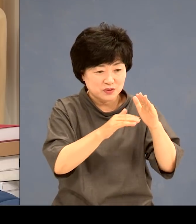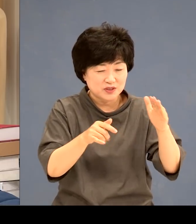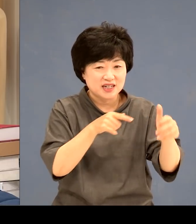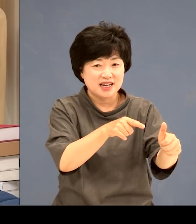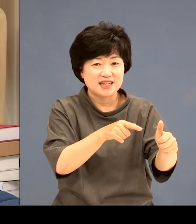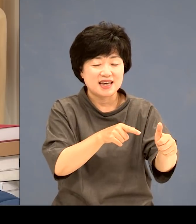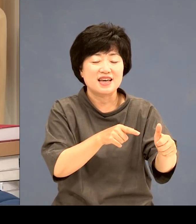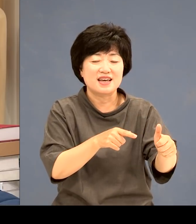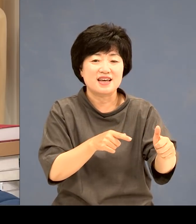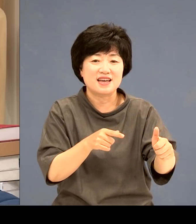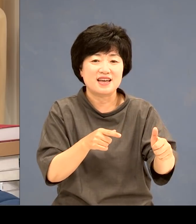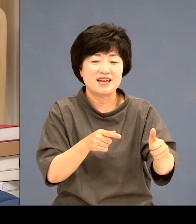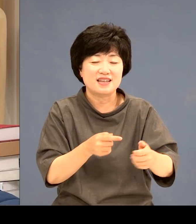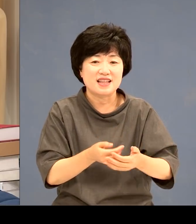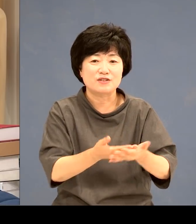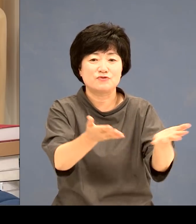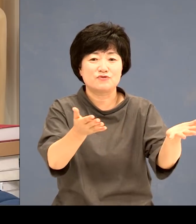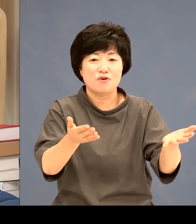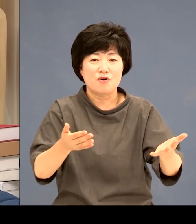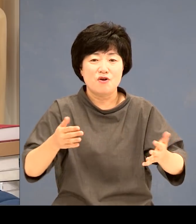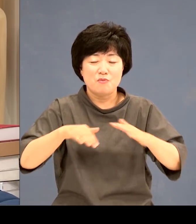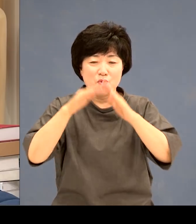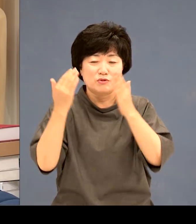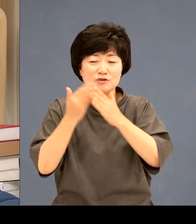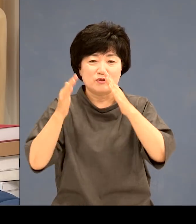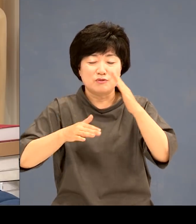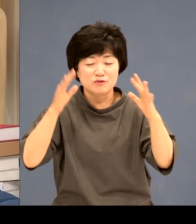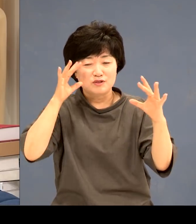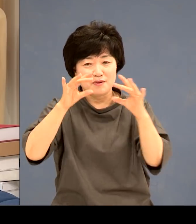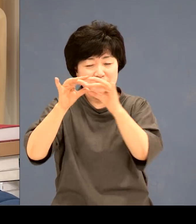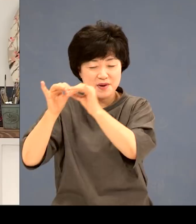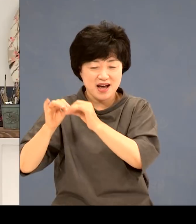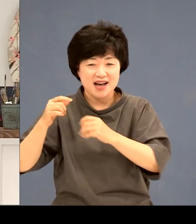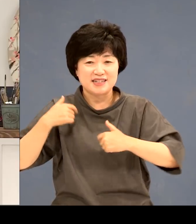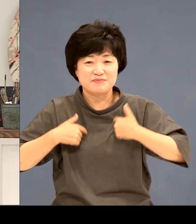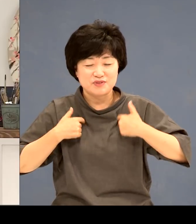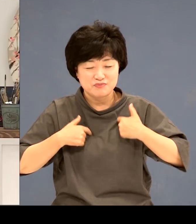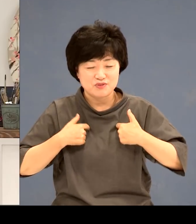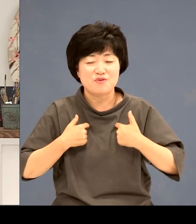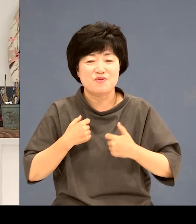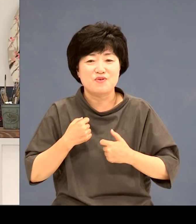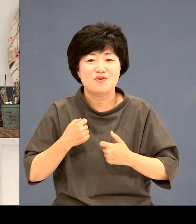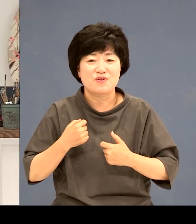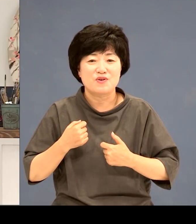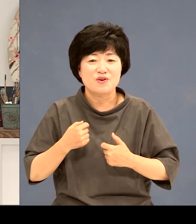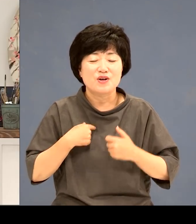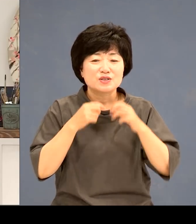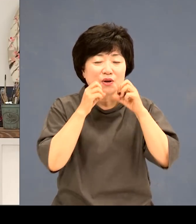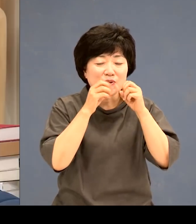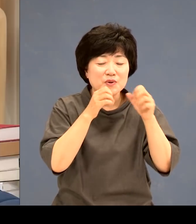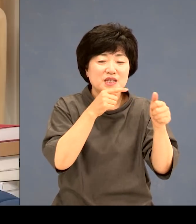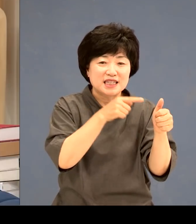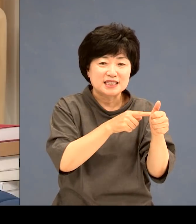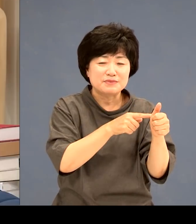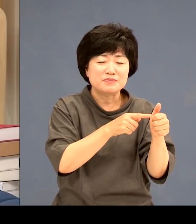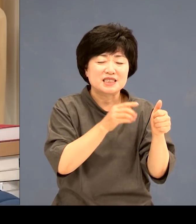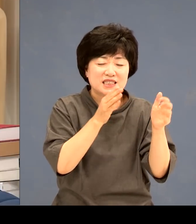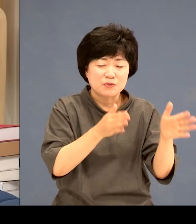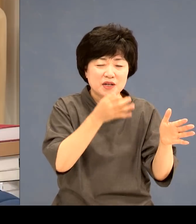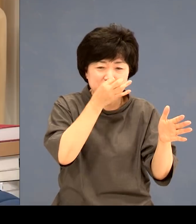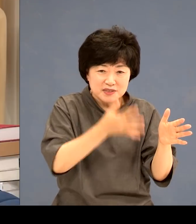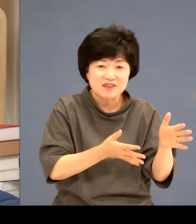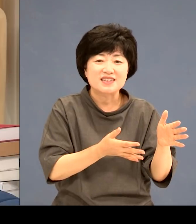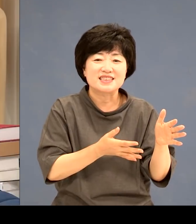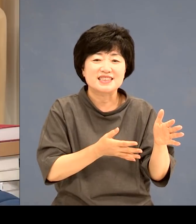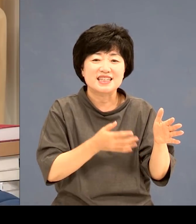또 성도들한테 같이 이렇게 나누고 모든 성도님들이 기쁨으로 다 100% 이렇게 동의를 하셔서